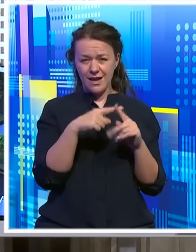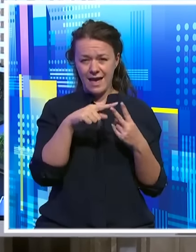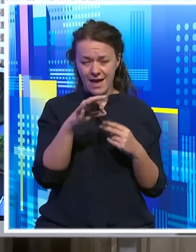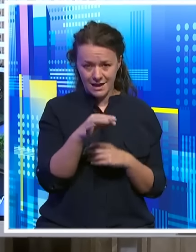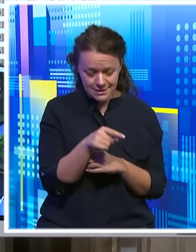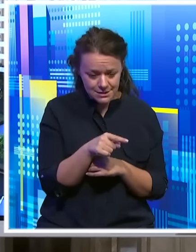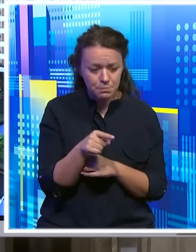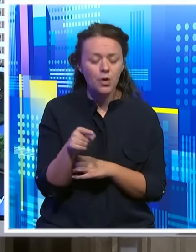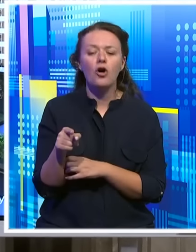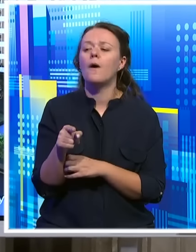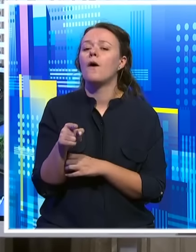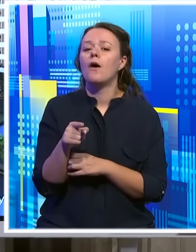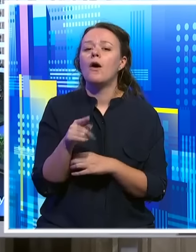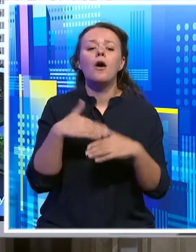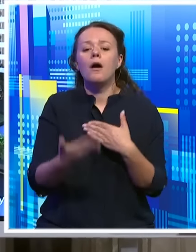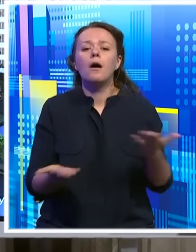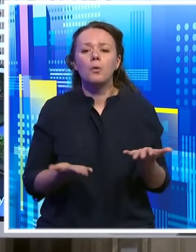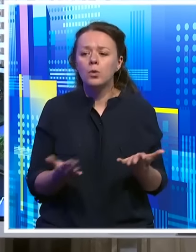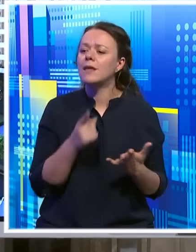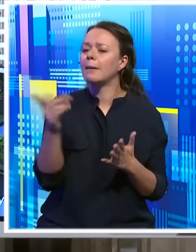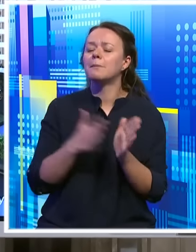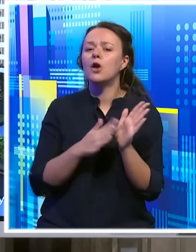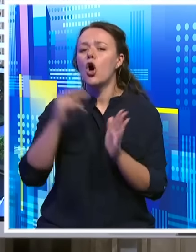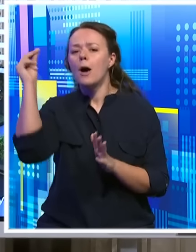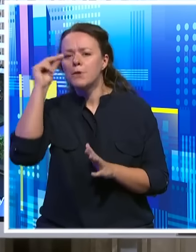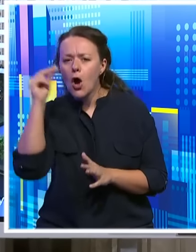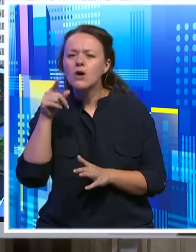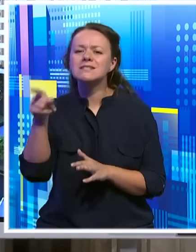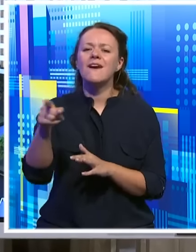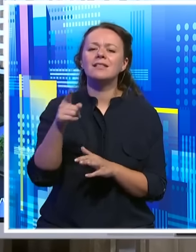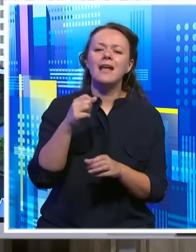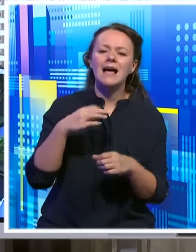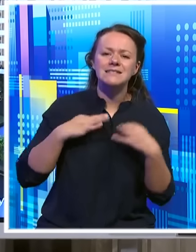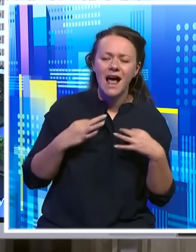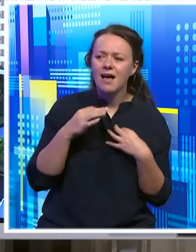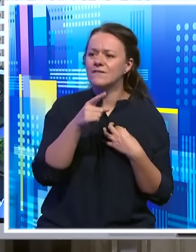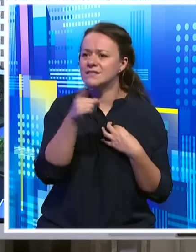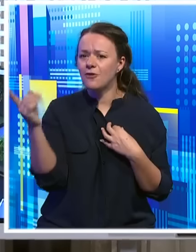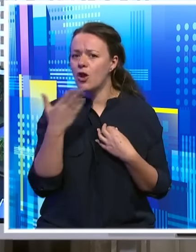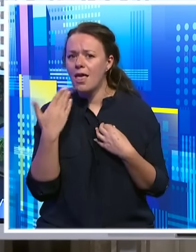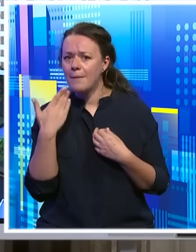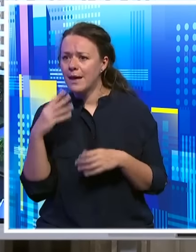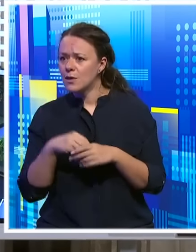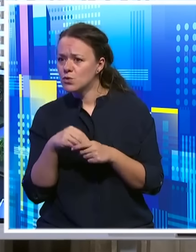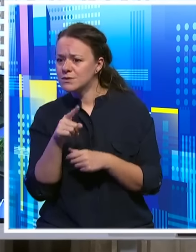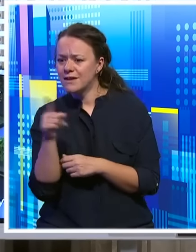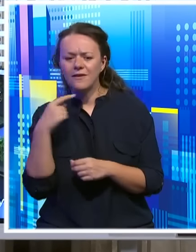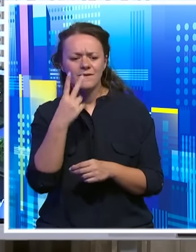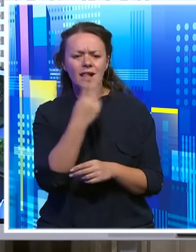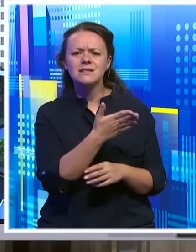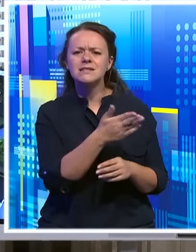u prosveti i u zdravstvu nemaju stanove, jer smo videli da je bilo brojnih nepravilnosti oko snaga bezbednosti, jer su